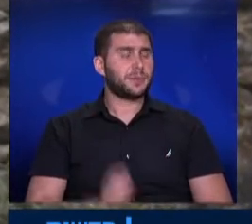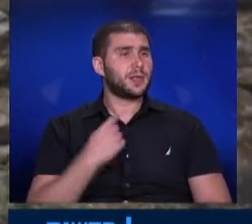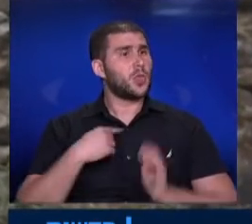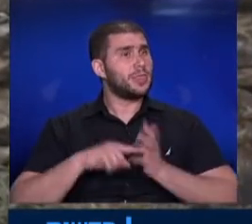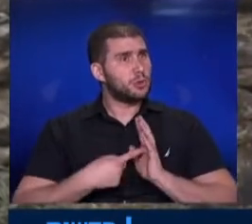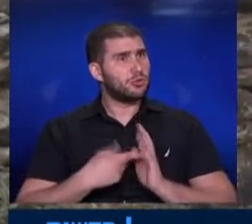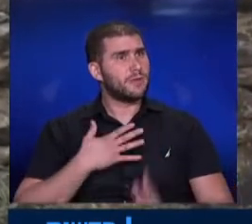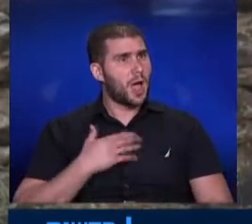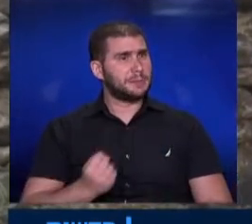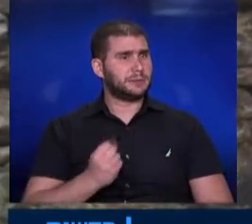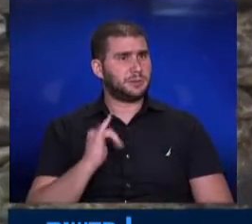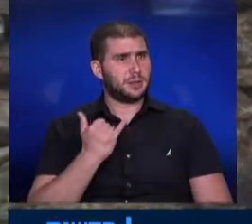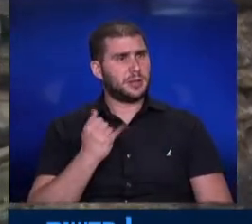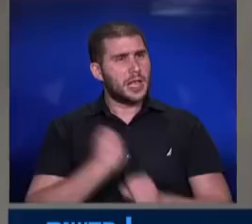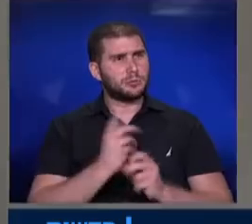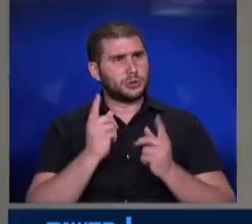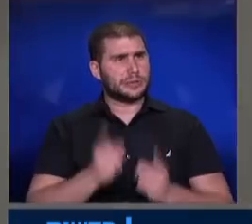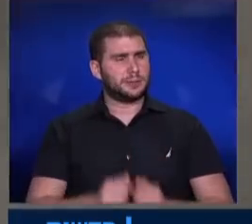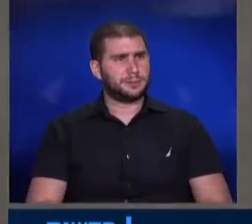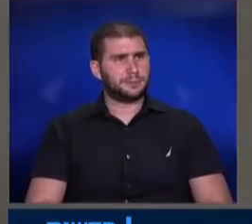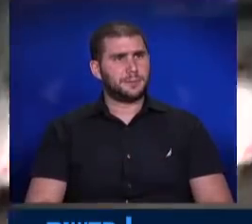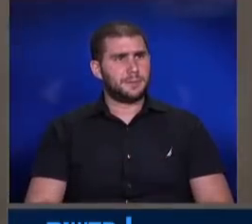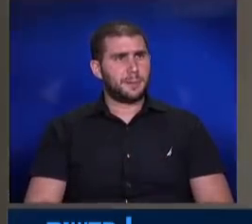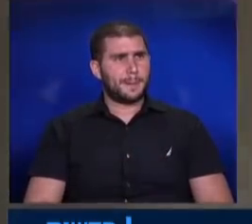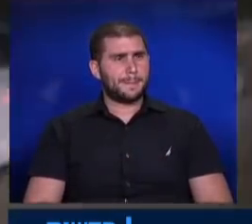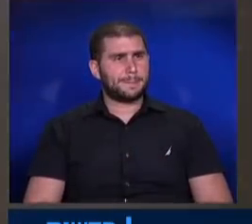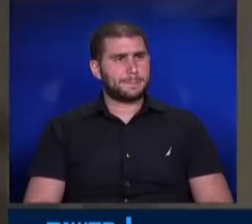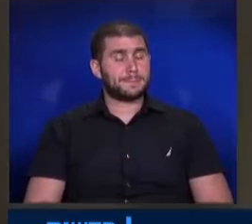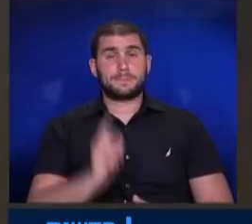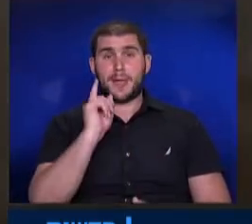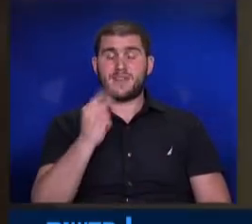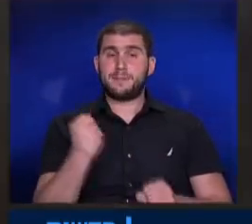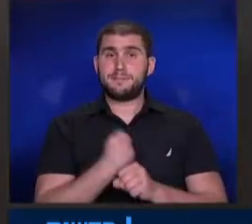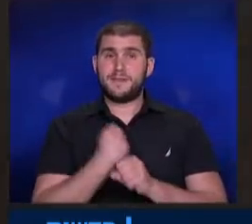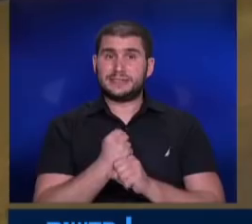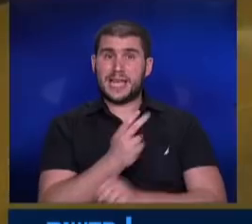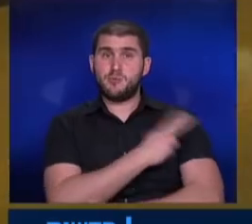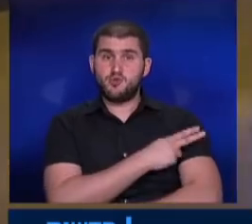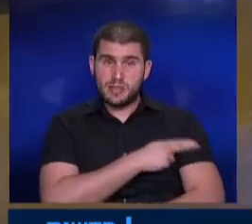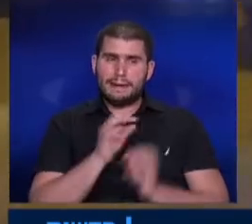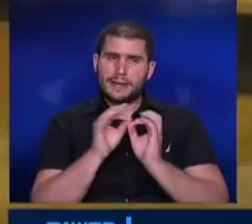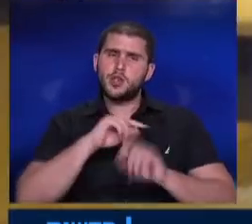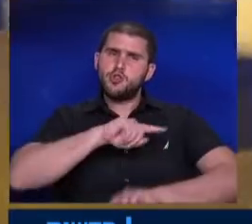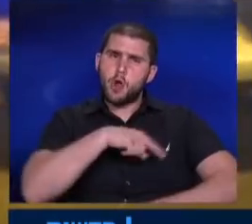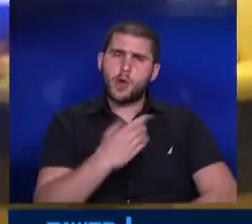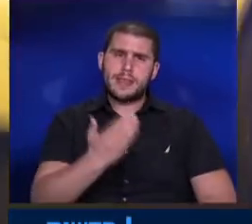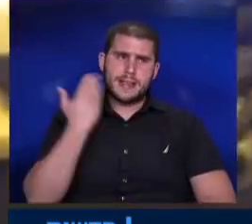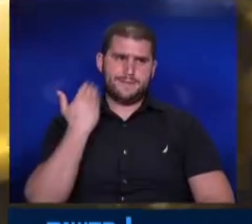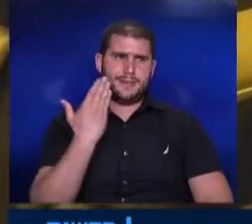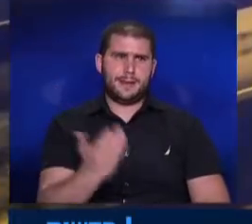נחושים ואמיצים לעשות את כל מה שצריך. אבל המבצע המשטרתי הזה החל שעות ארוכות קודם